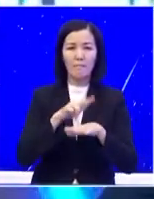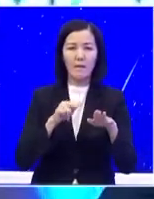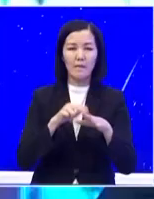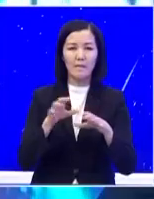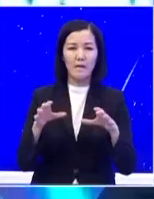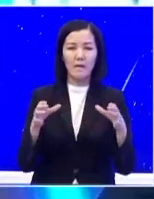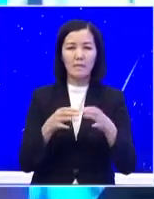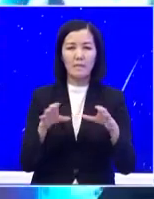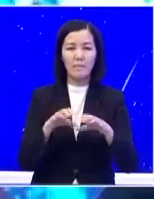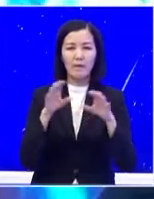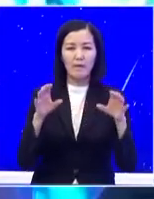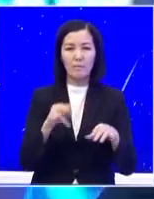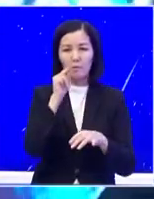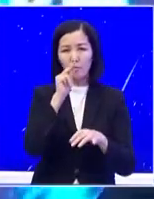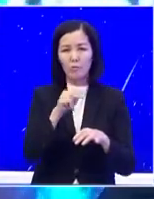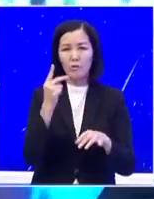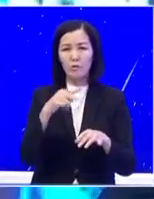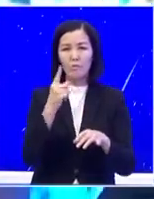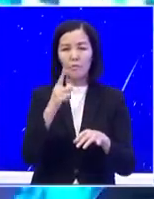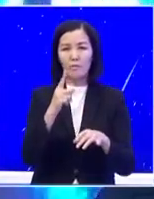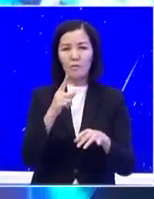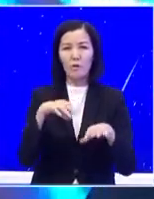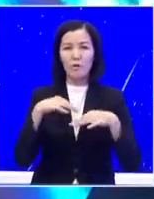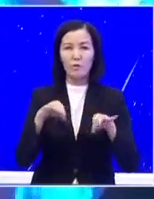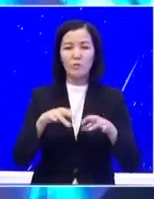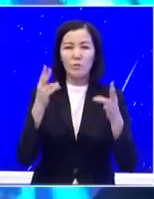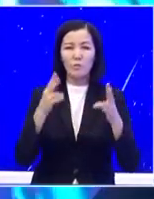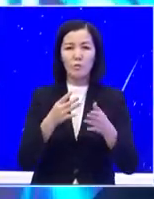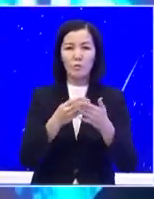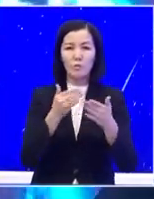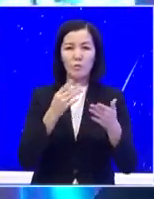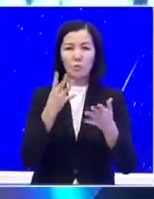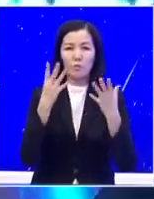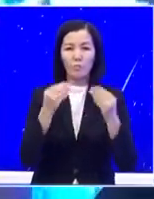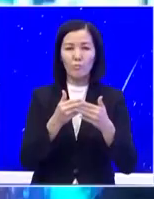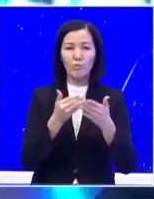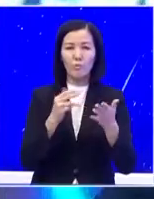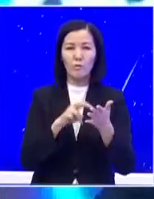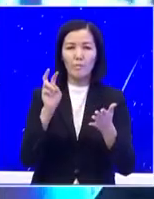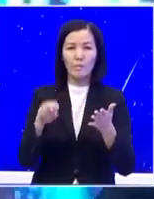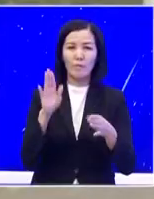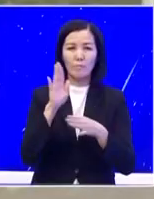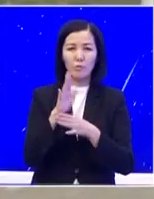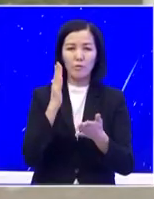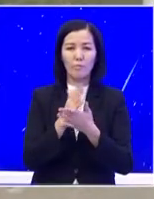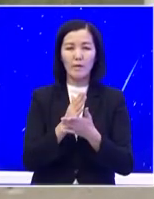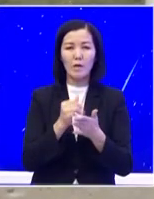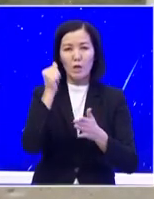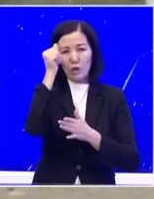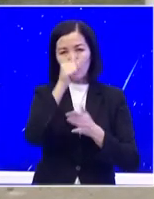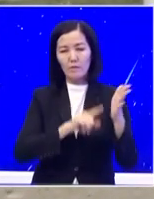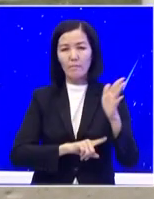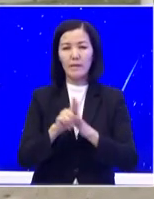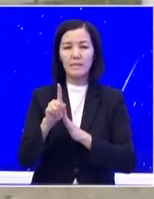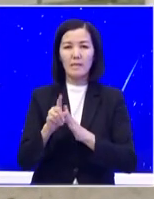бастығының күдікті Азаматовтың 21 күні, яғни жол көлік оқиғасынан 4 күн бұрын жұмыстан шығарылғаны туралы бұйрығы бар. Жыл басынан бері